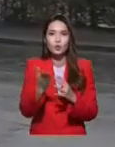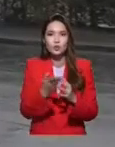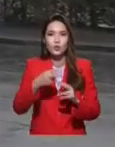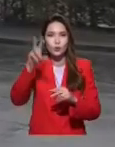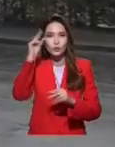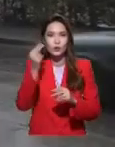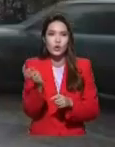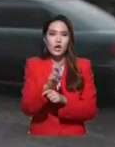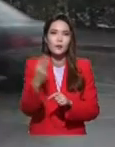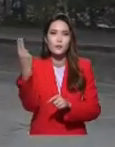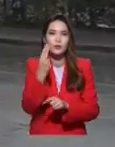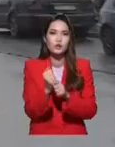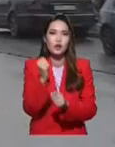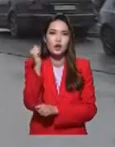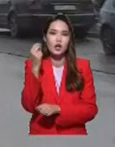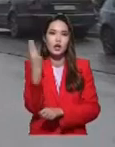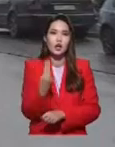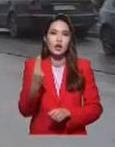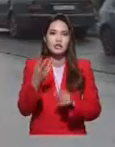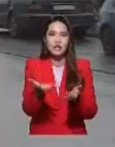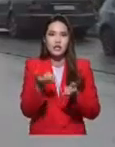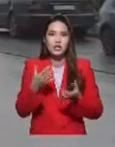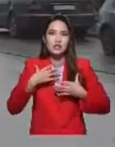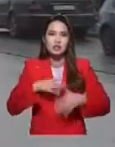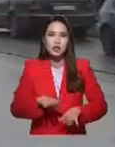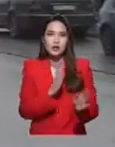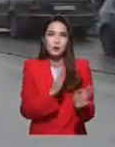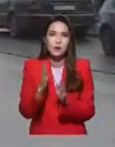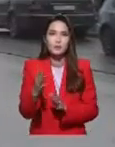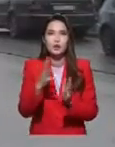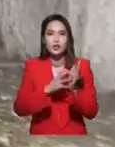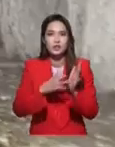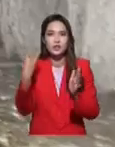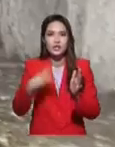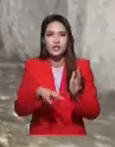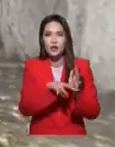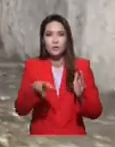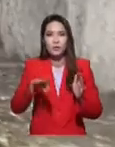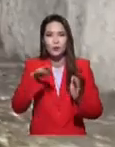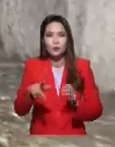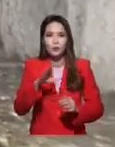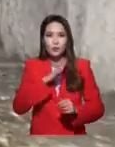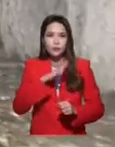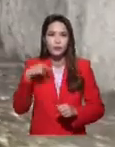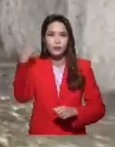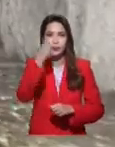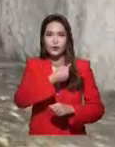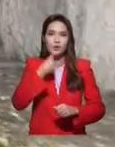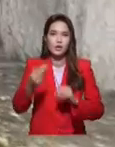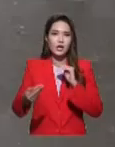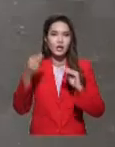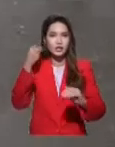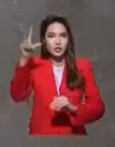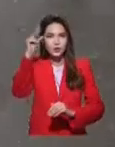суммы приходится на столицу. Работники в Астане недополучили порядка 930 миллионов тенге. Год назад